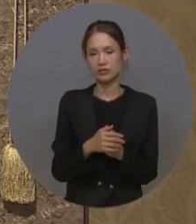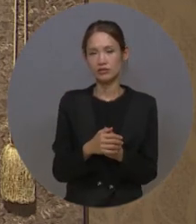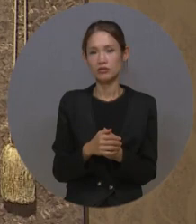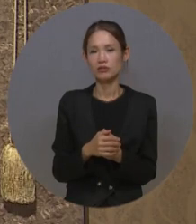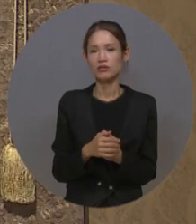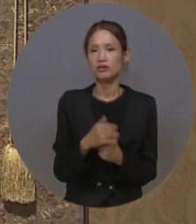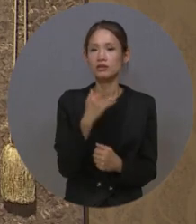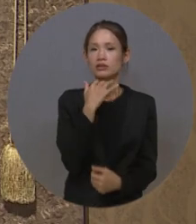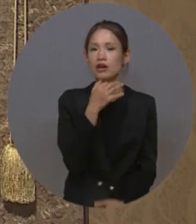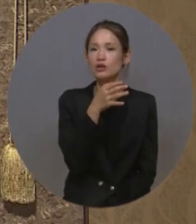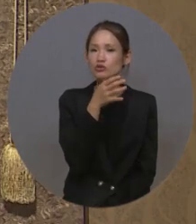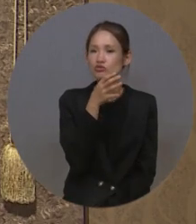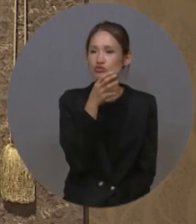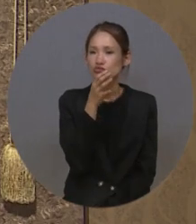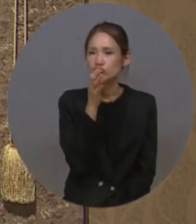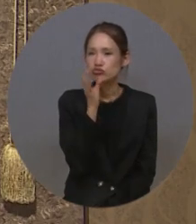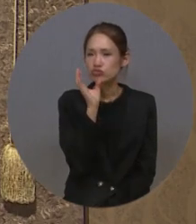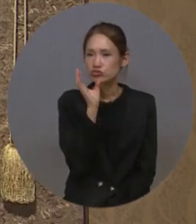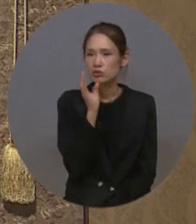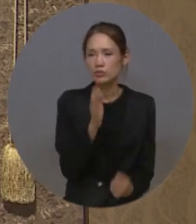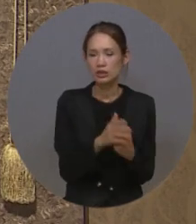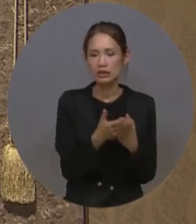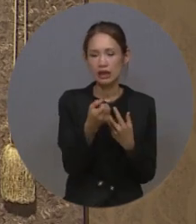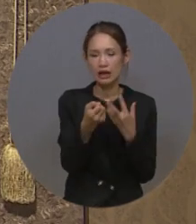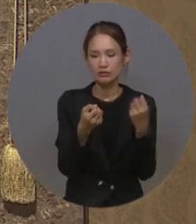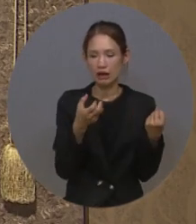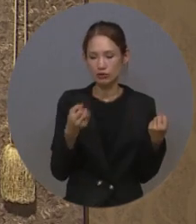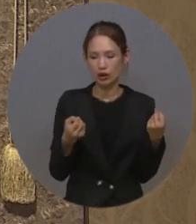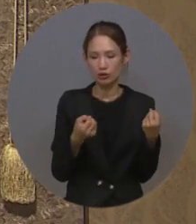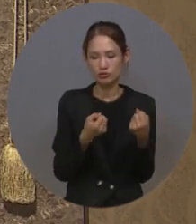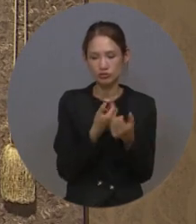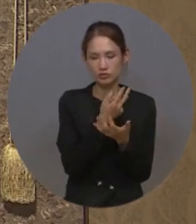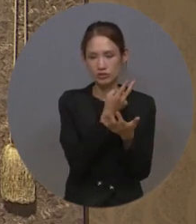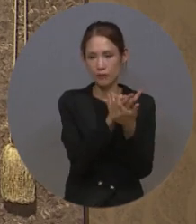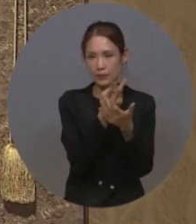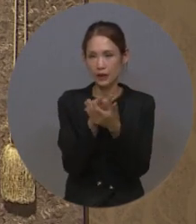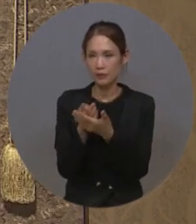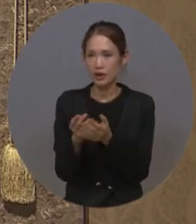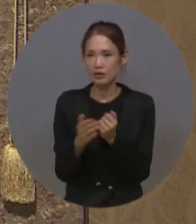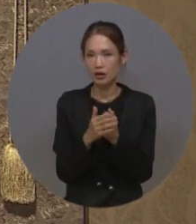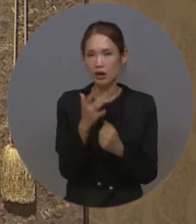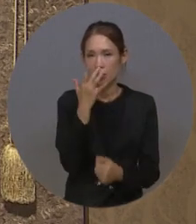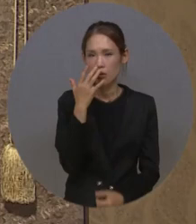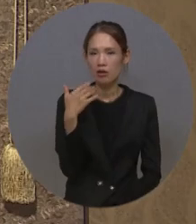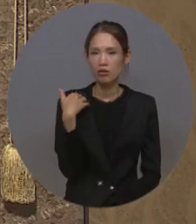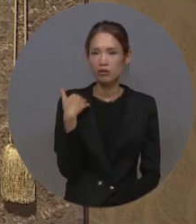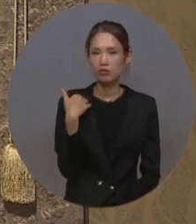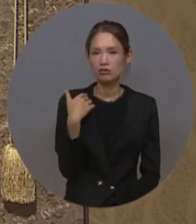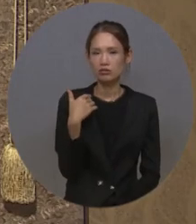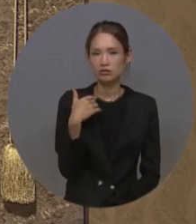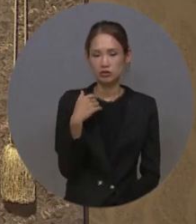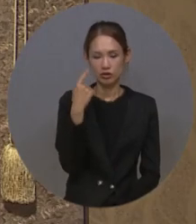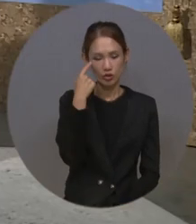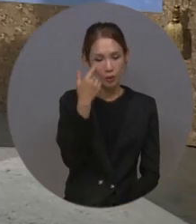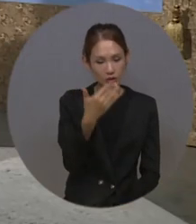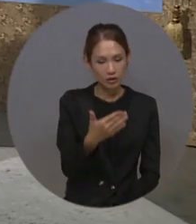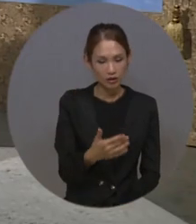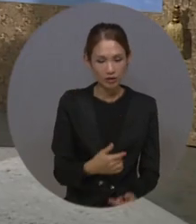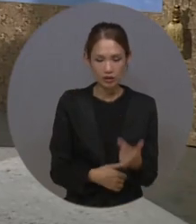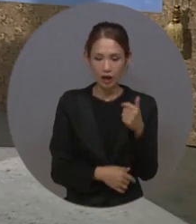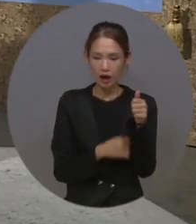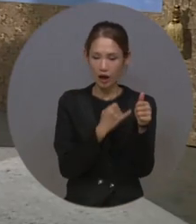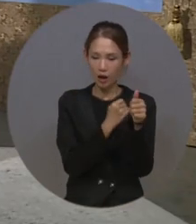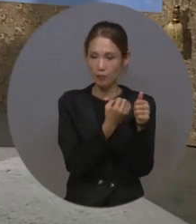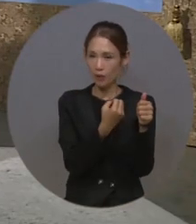사실 이제 나이가 들면 따로따로 자니까 모르잖아요. 예. 그러다가 이제 여쭤봤더니 아버지가 그러신 거예요. 코도